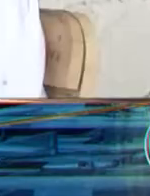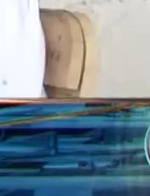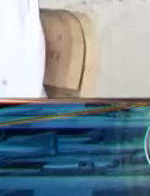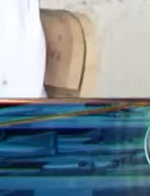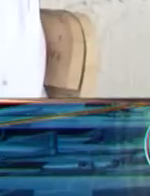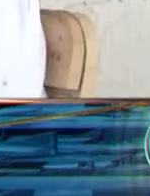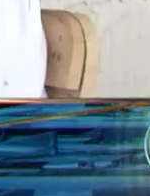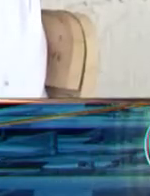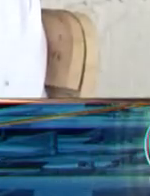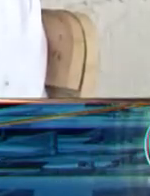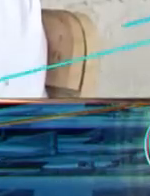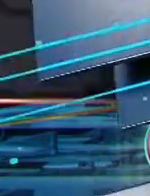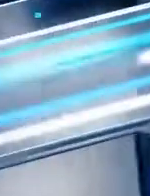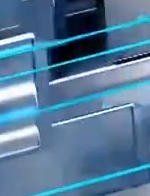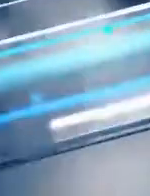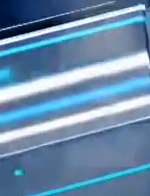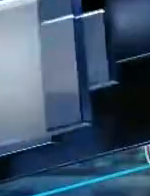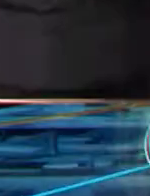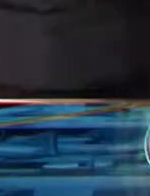Алматинской области.